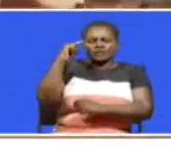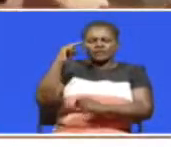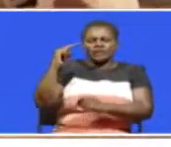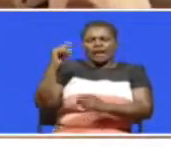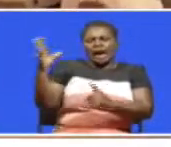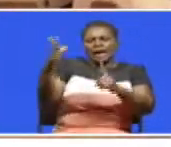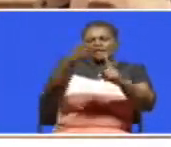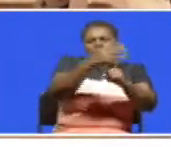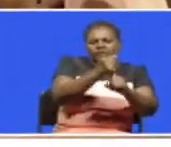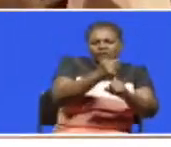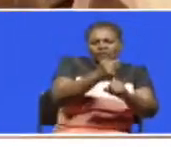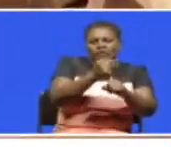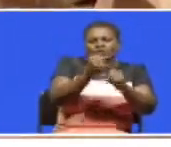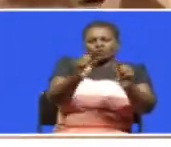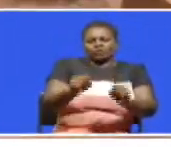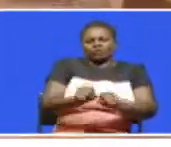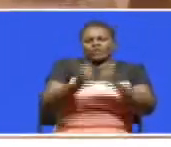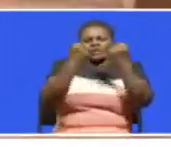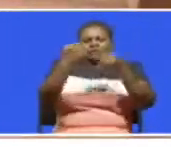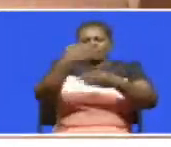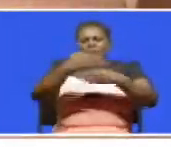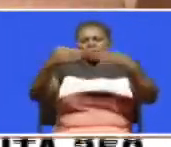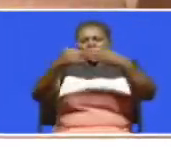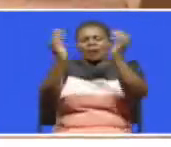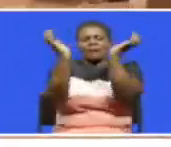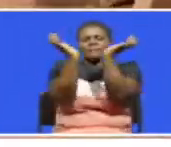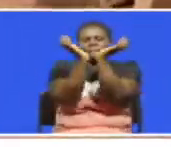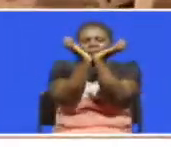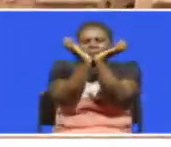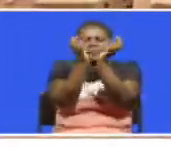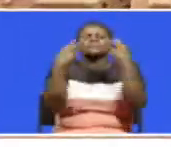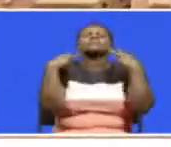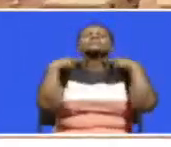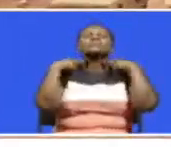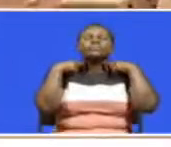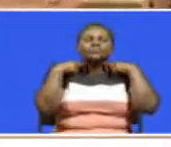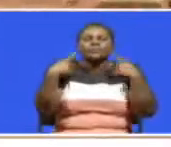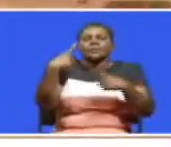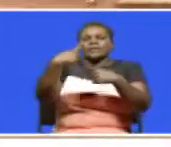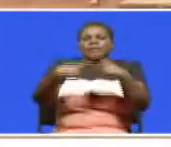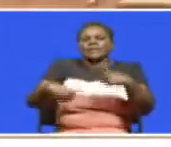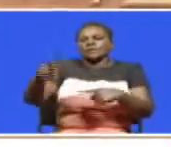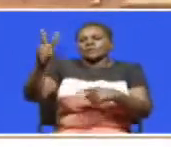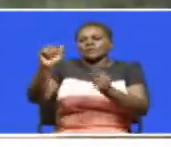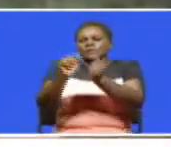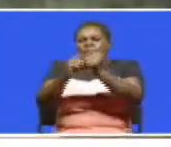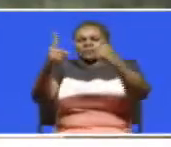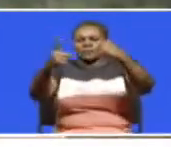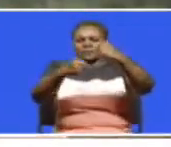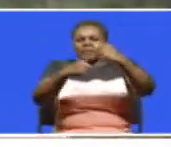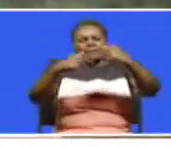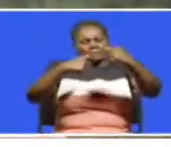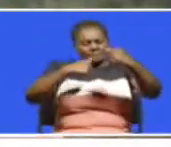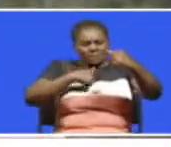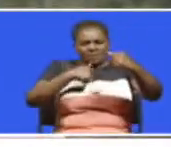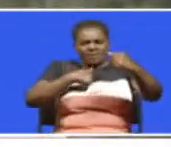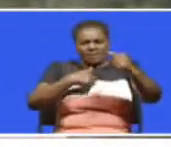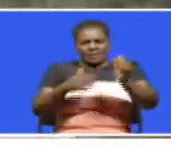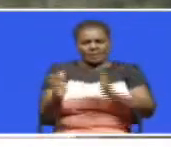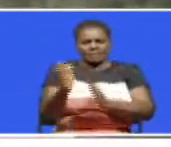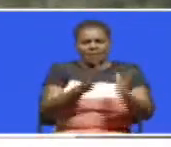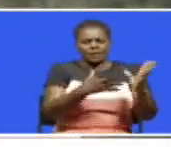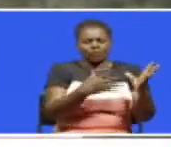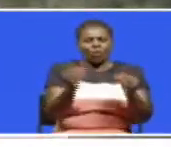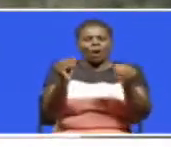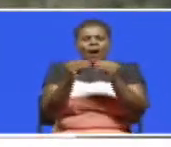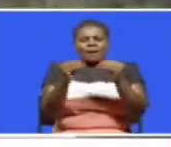yake ya kuukuamua uwanja wa Kabarnet uliokuwa matangia mwaka 2016. Ninachipanga niende nione